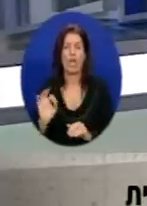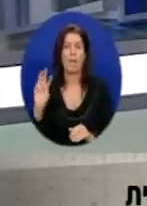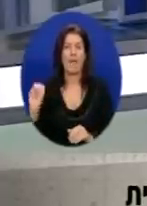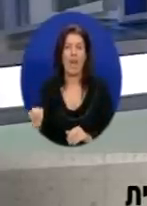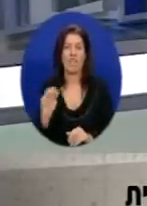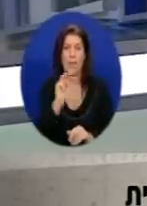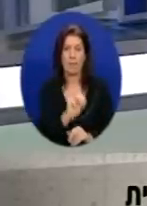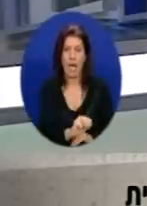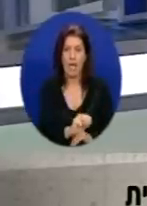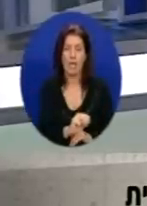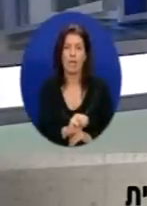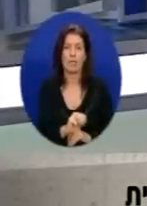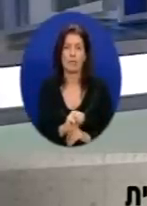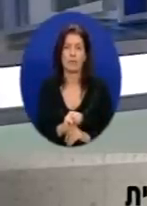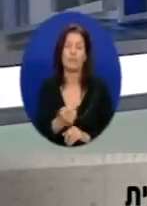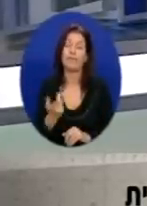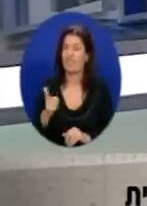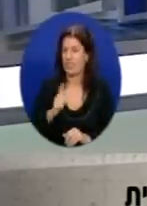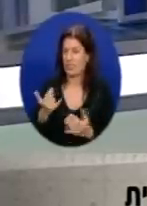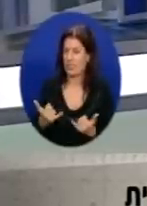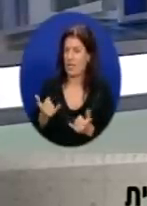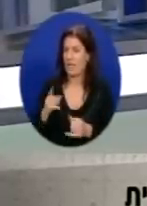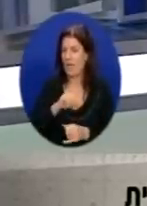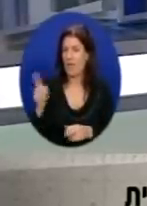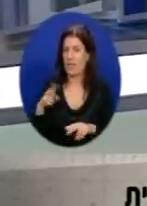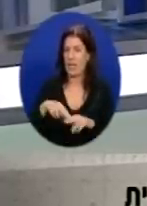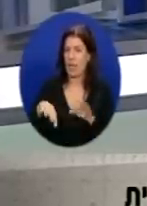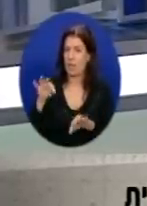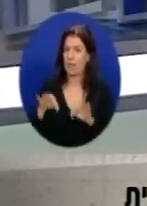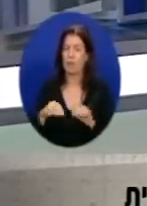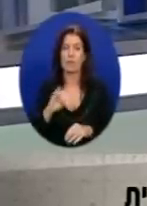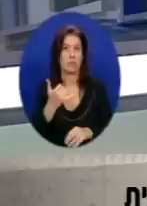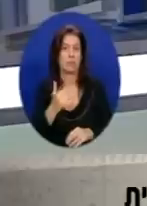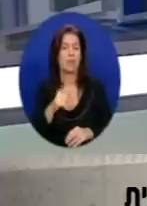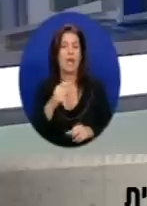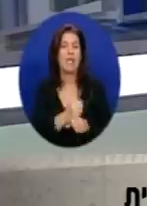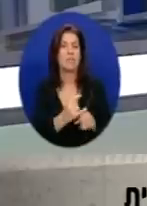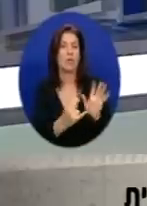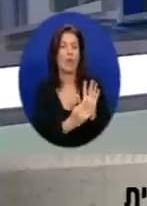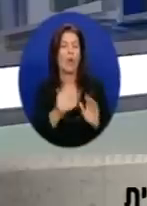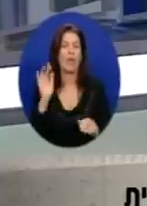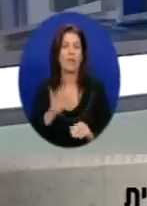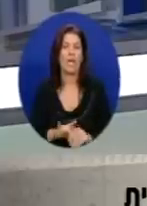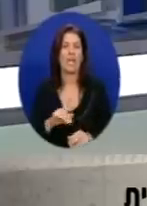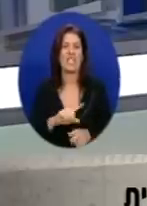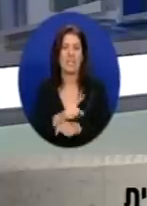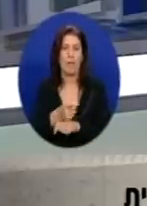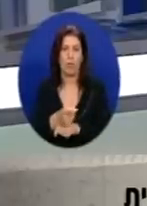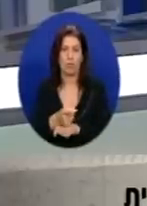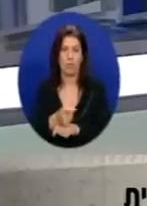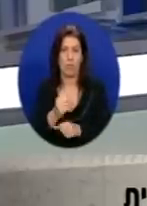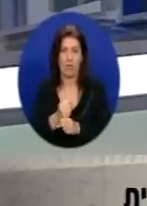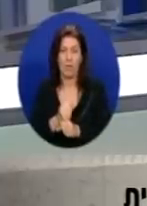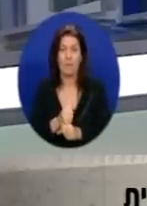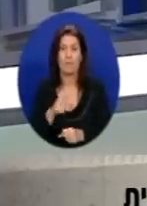מיכאלי. שכנראה תחכה אחר הבחירות. לכן הלאה, היא תחכה, כנראה באמת לחוקק חוק נגד התאמרות. כי היום בעצם